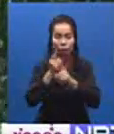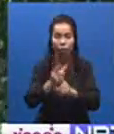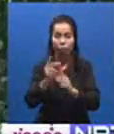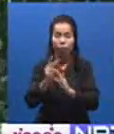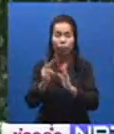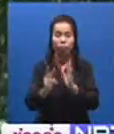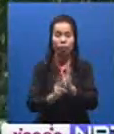ไป